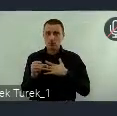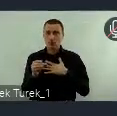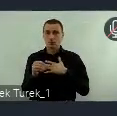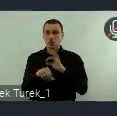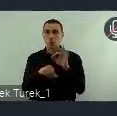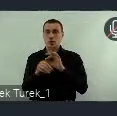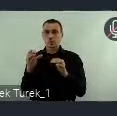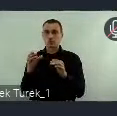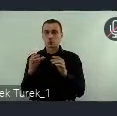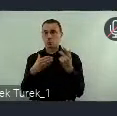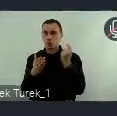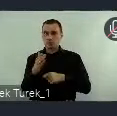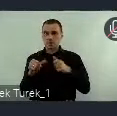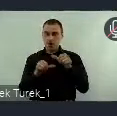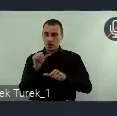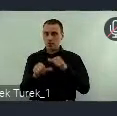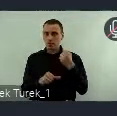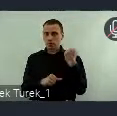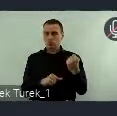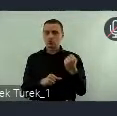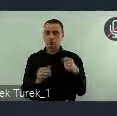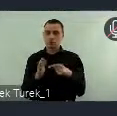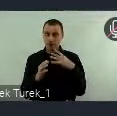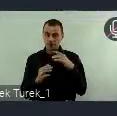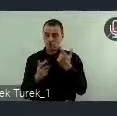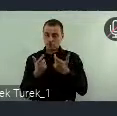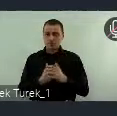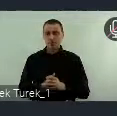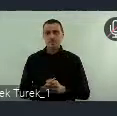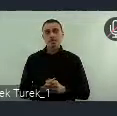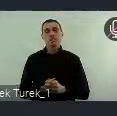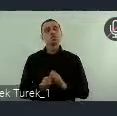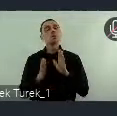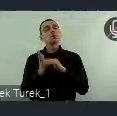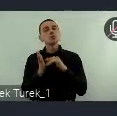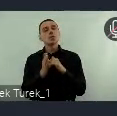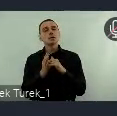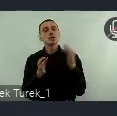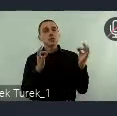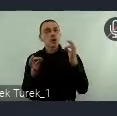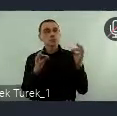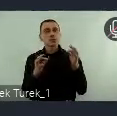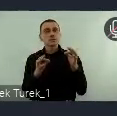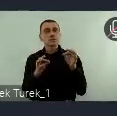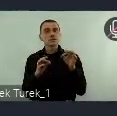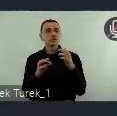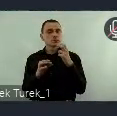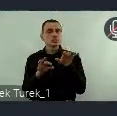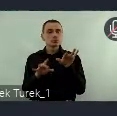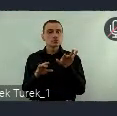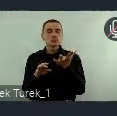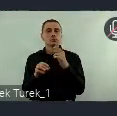latanie więc takie rzeczy Oczywiście mi się tutaj mi dzwonią jeżeli się pojawia informacji elektroniczna musi być zgodna z ustawą tutaj nie ma